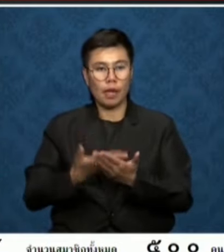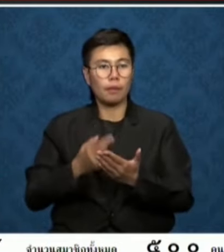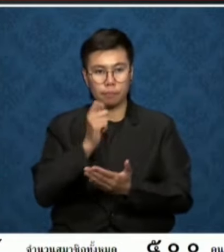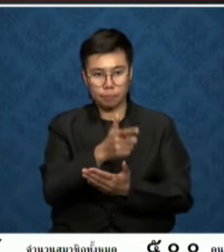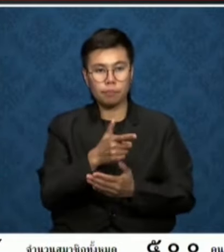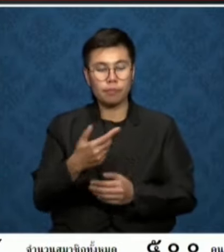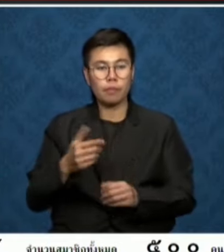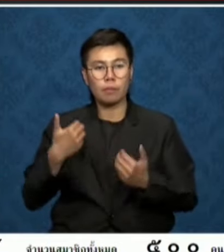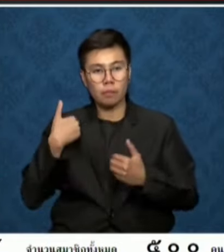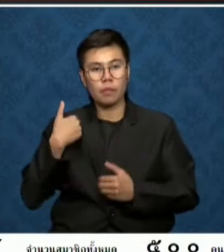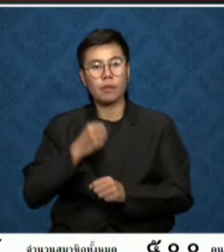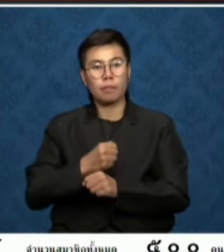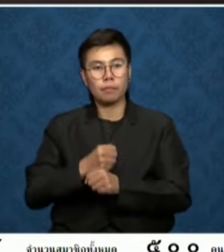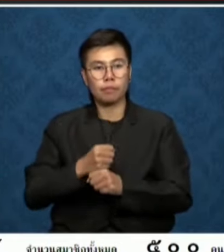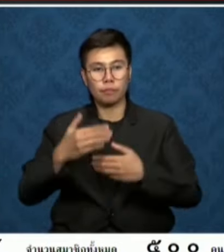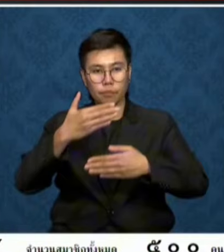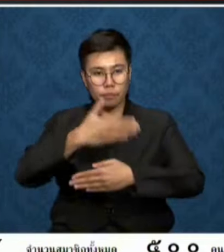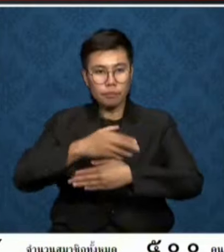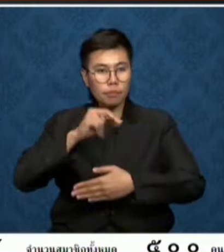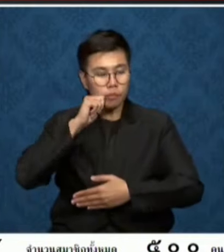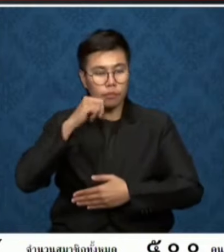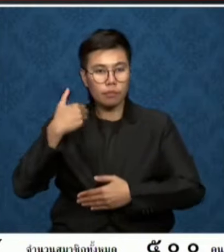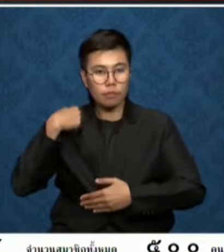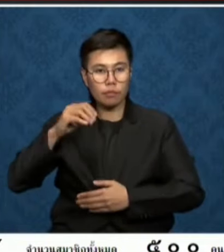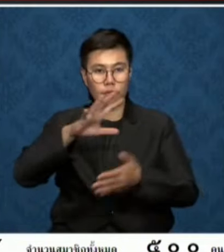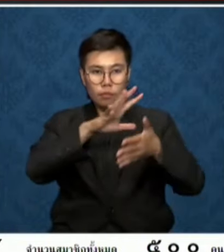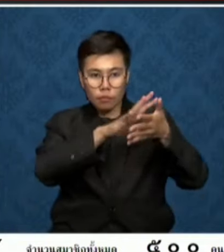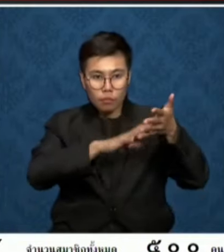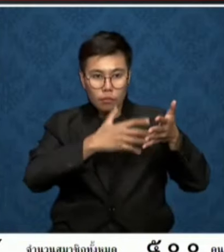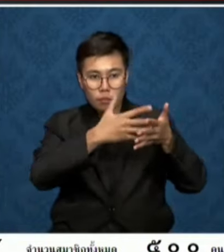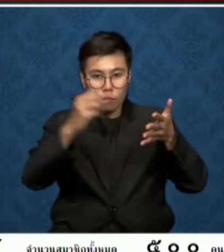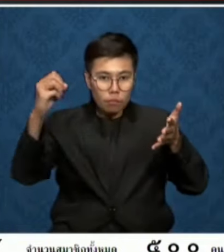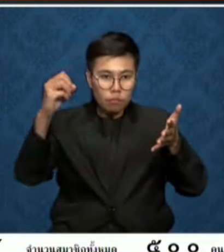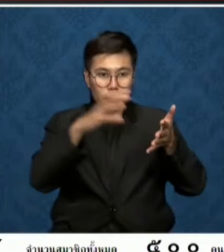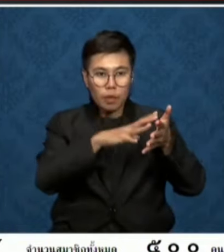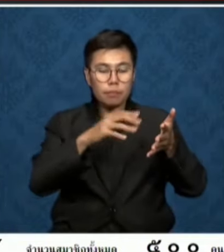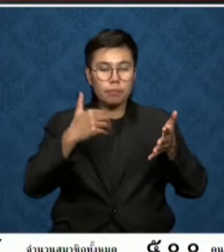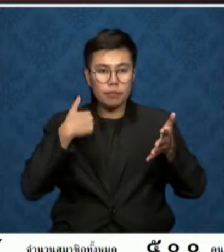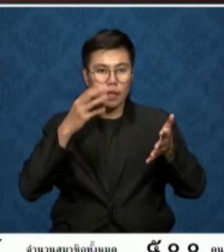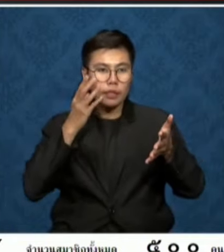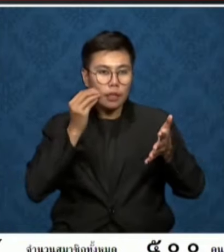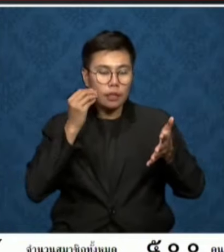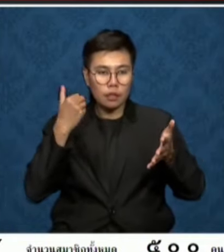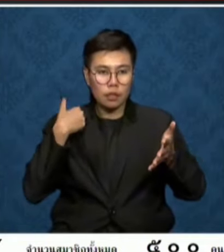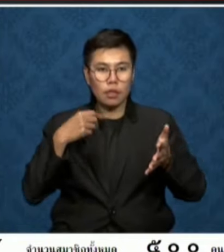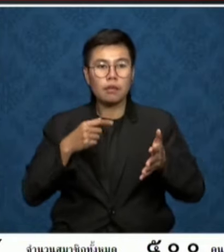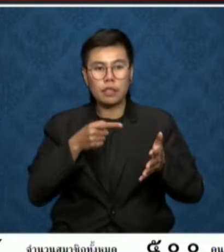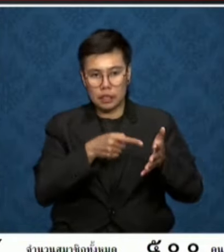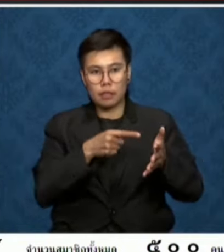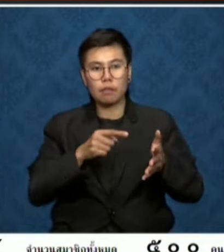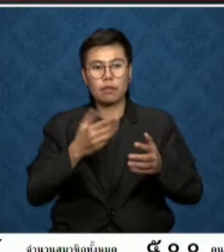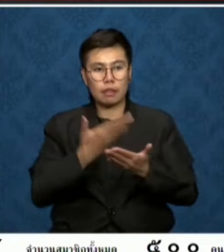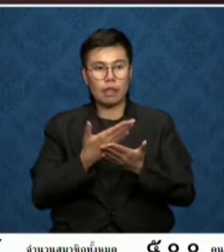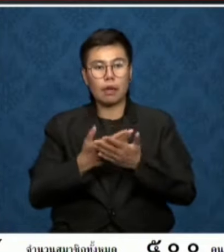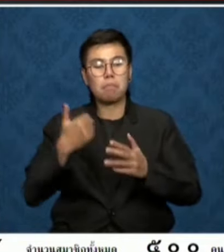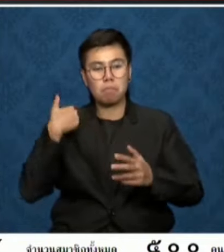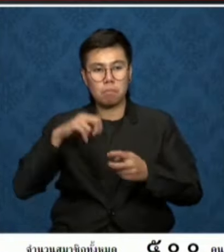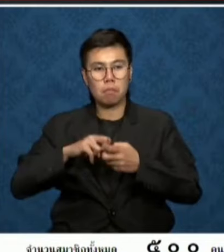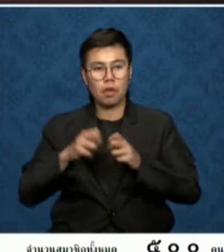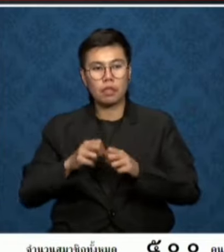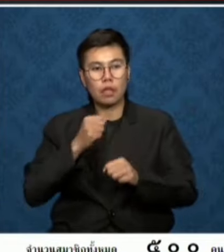ทั้งเขื่อนขนาดเล็กโซล่าแบบลอยน้ำครับเงินก้อนนี้แล้วครับที่มันมีปัญหาครับท่านประธานถ้าท่านจะมาบอกว่าท